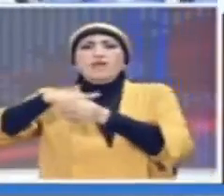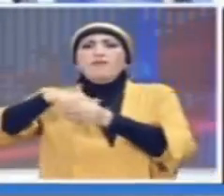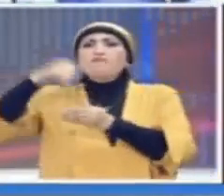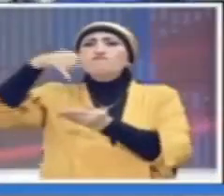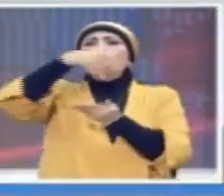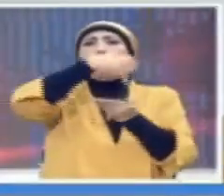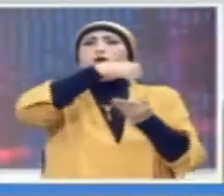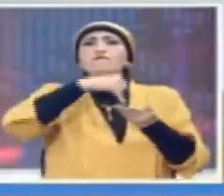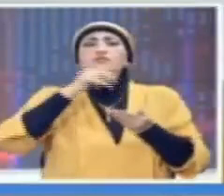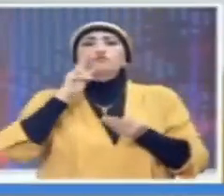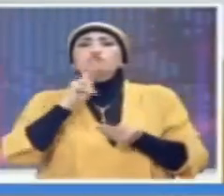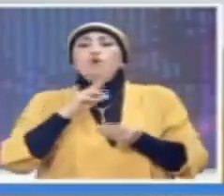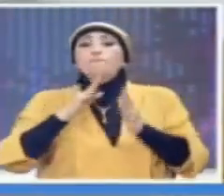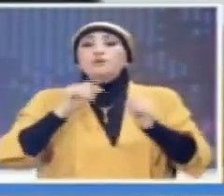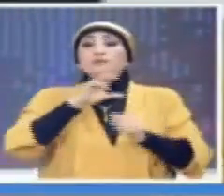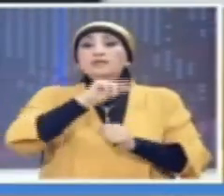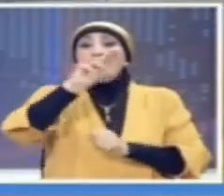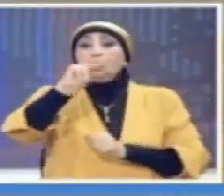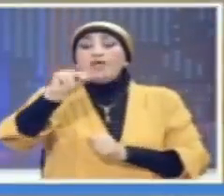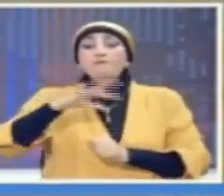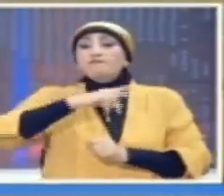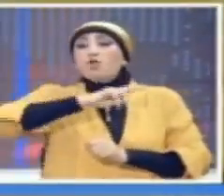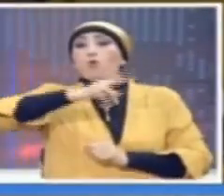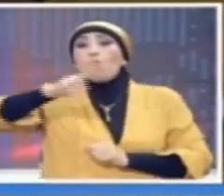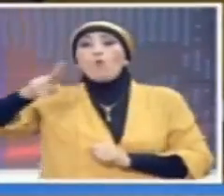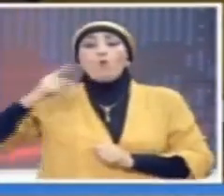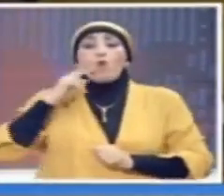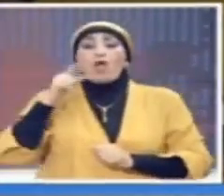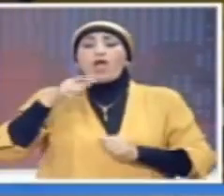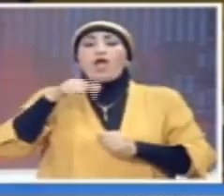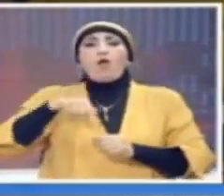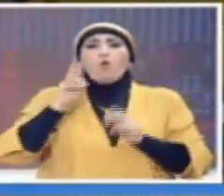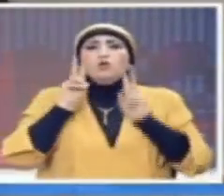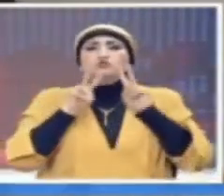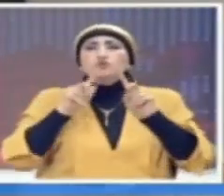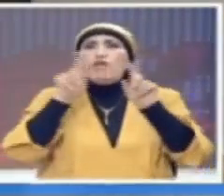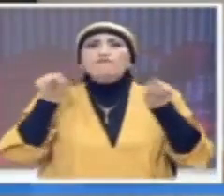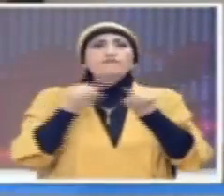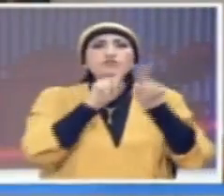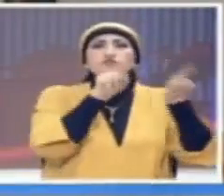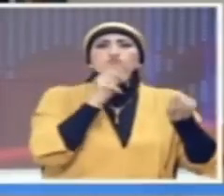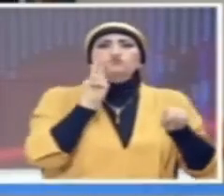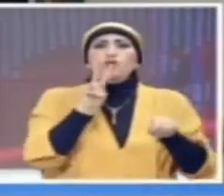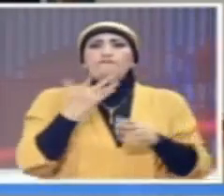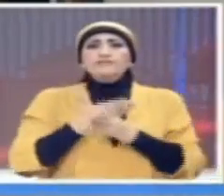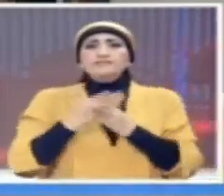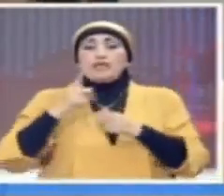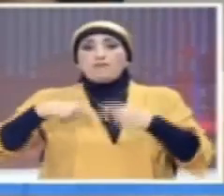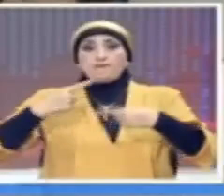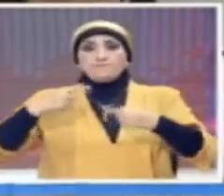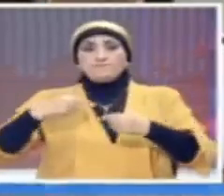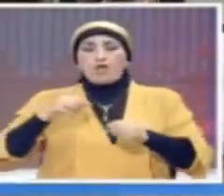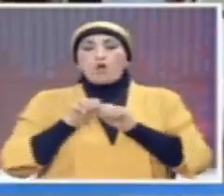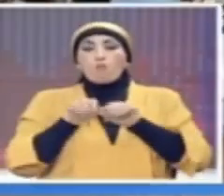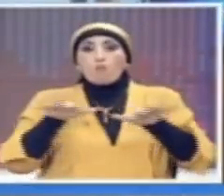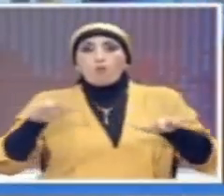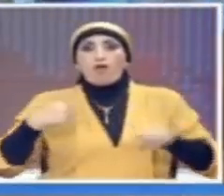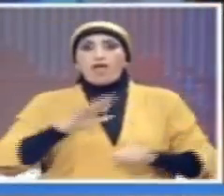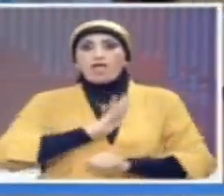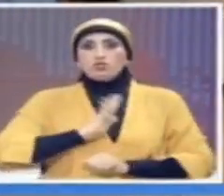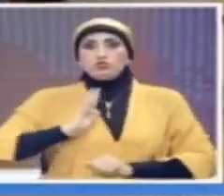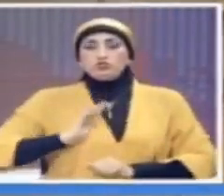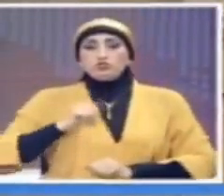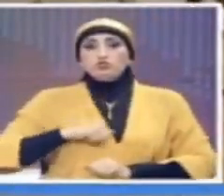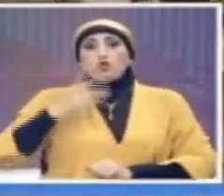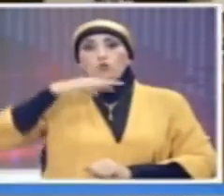الانتخابية بالتنسيق مع غرف العمليات والمتابعة بمديريات الأمن لمتابعة انتشار القوات ومدى